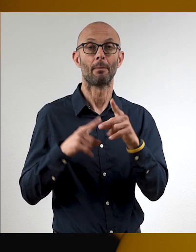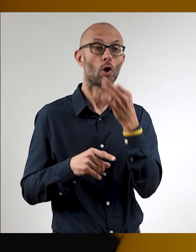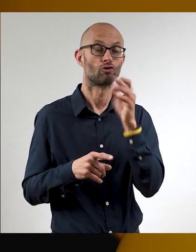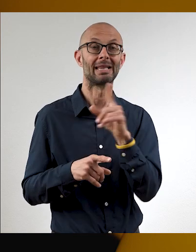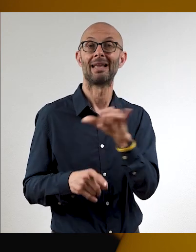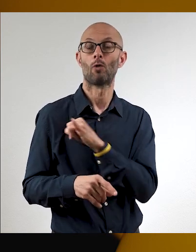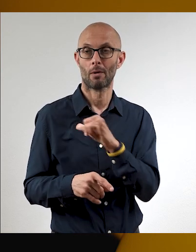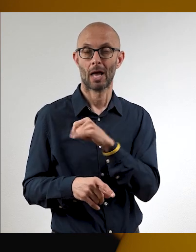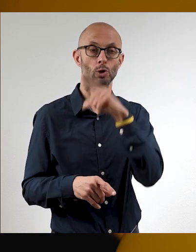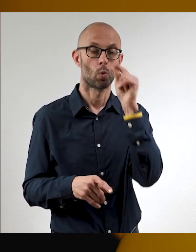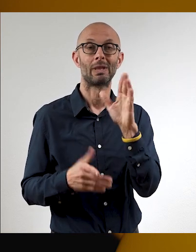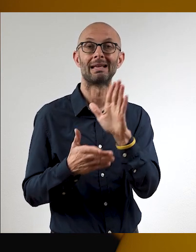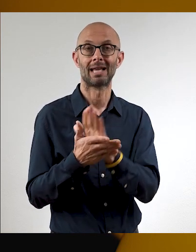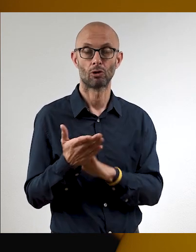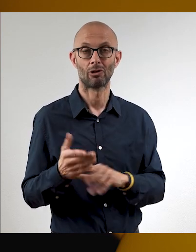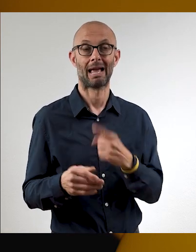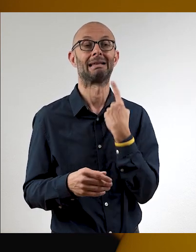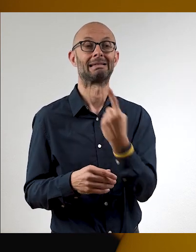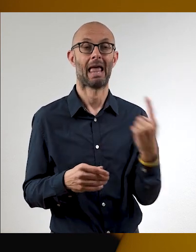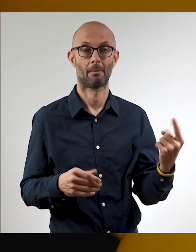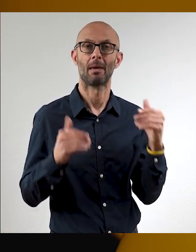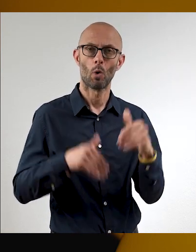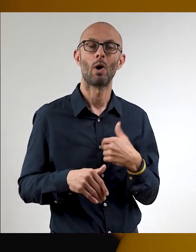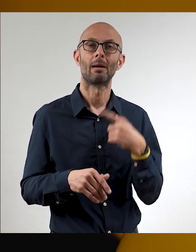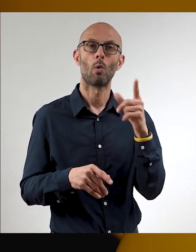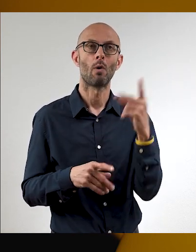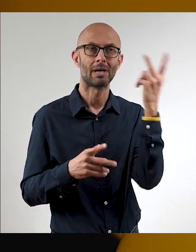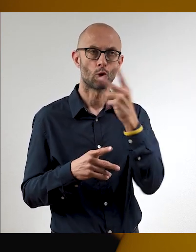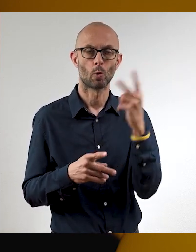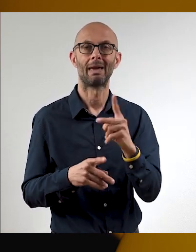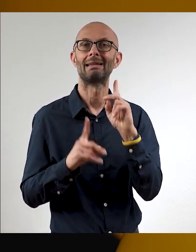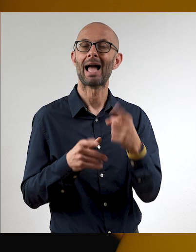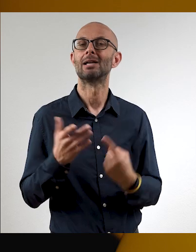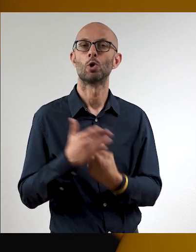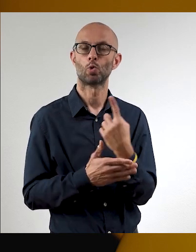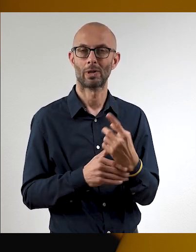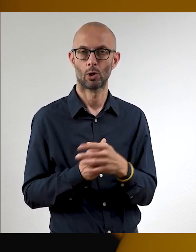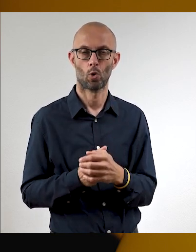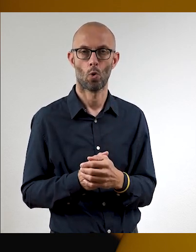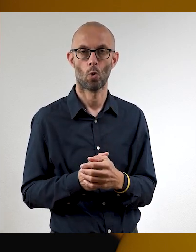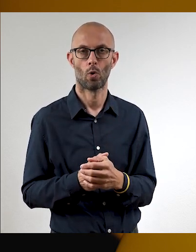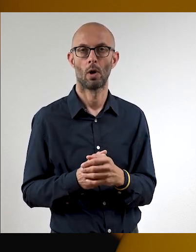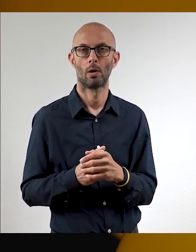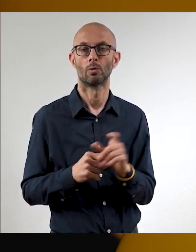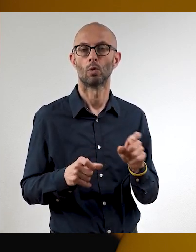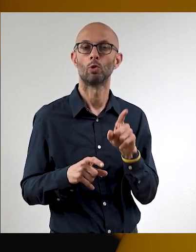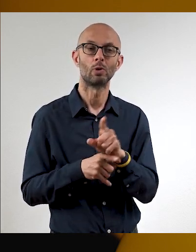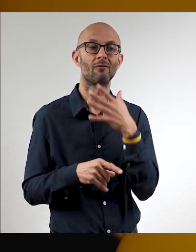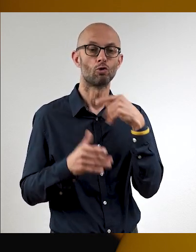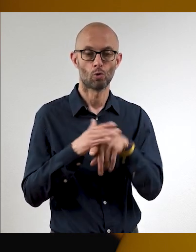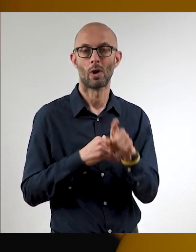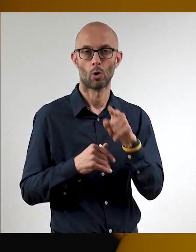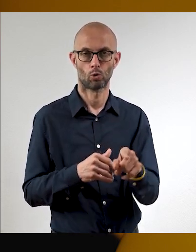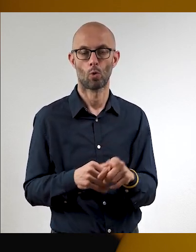če ni informacij, ljudje začnejo sami, mi moramo usmisliti, razumeti, kaj se je zgodilo. Ne. Tako da tudi v šoli je